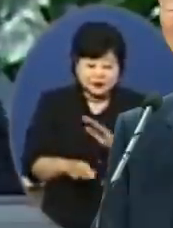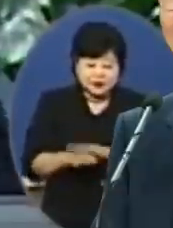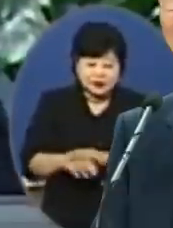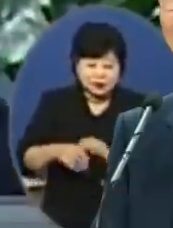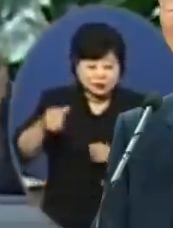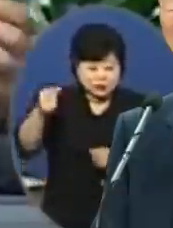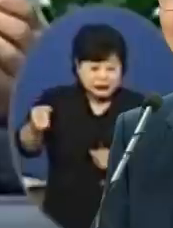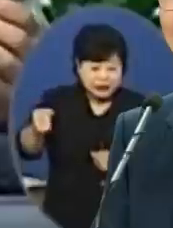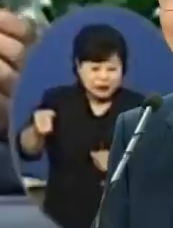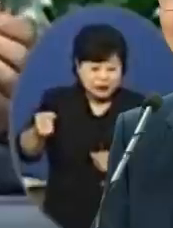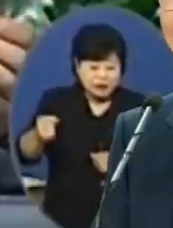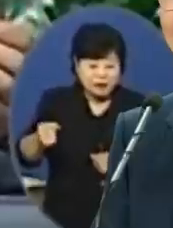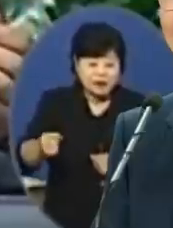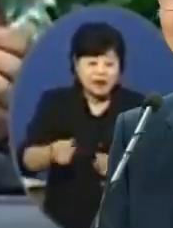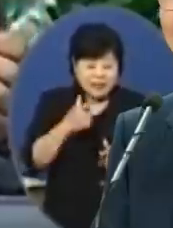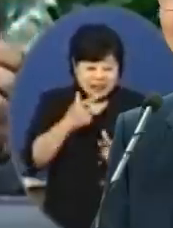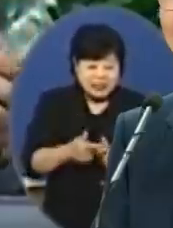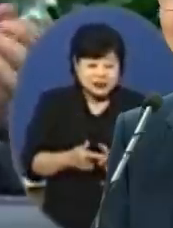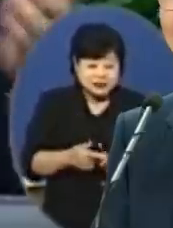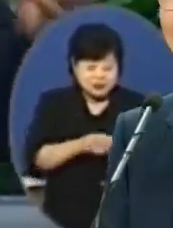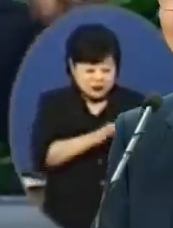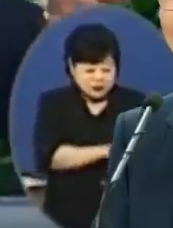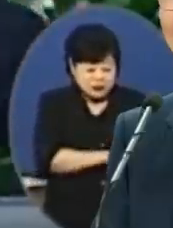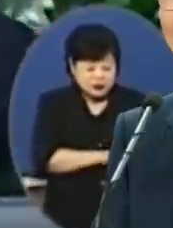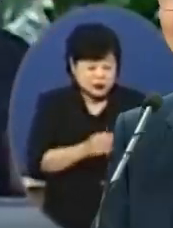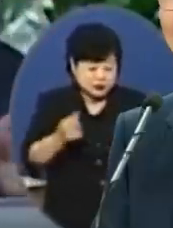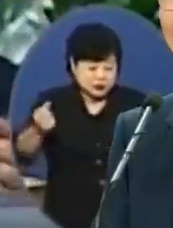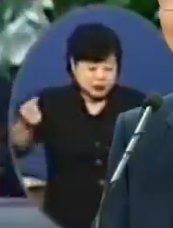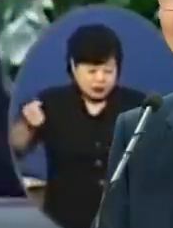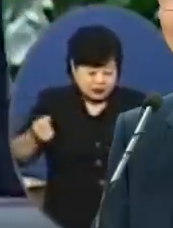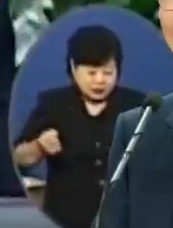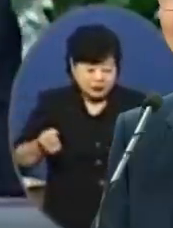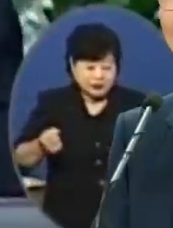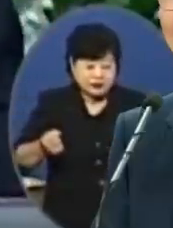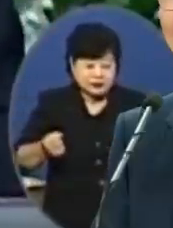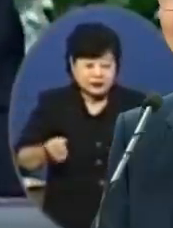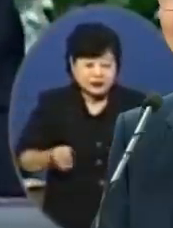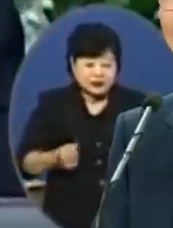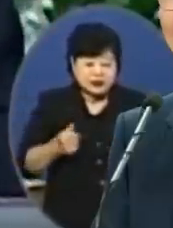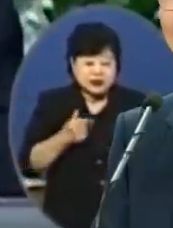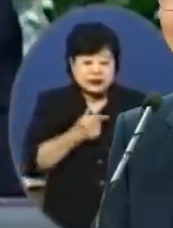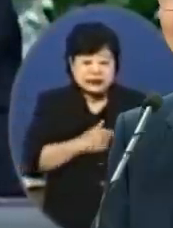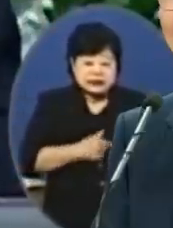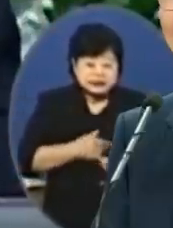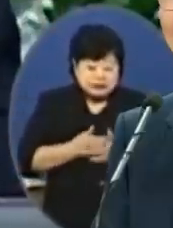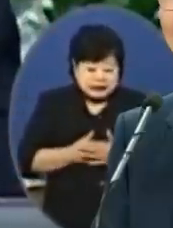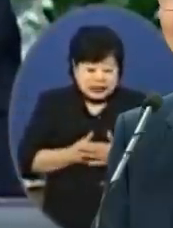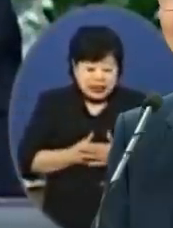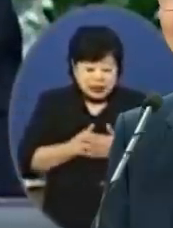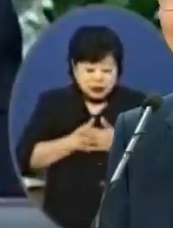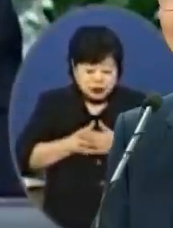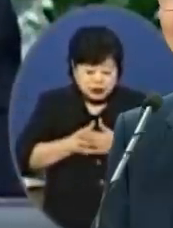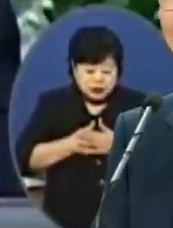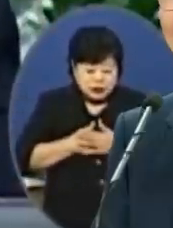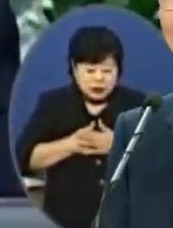손 붙잡고 예수님은 내 손 붙잡고 아버지의 손 붙잡고 심장에 손을